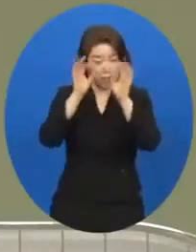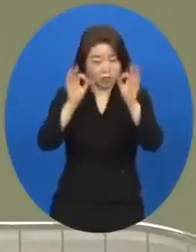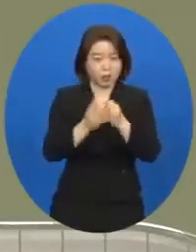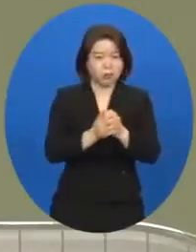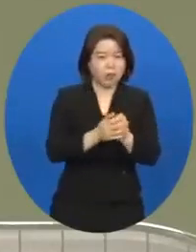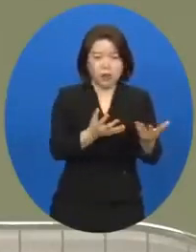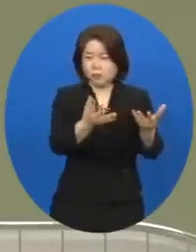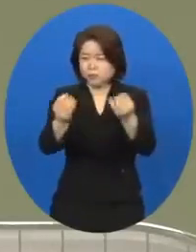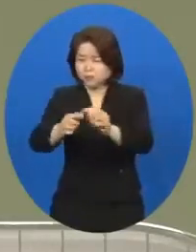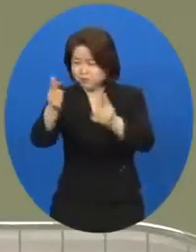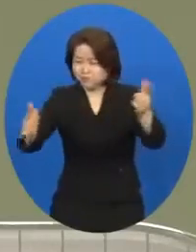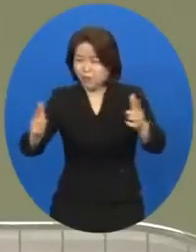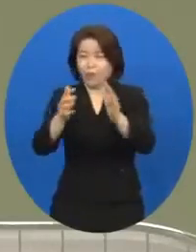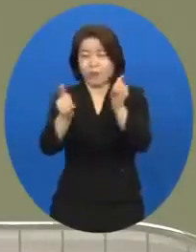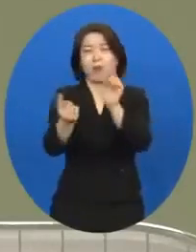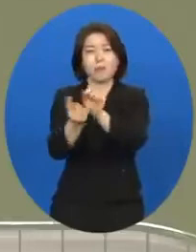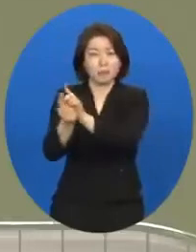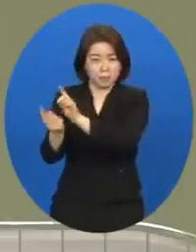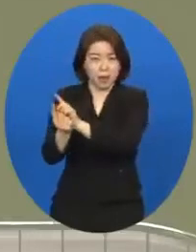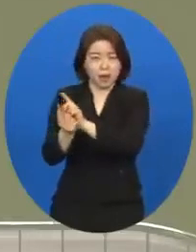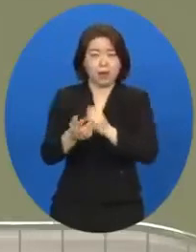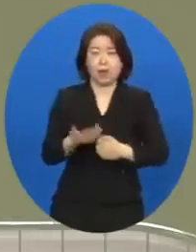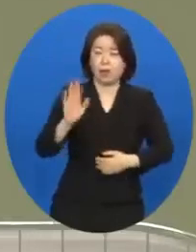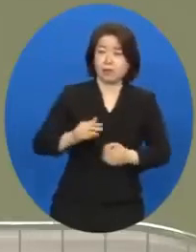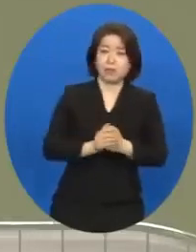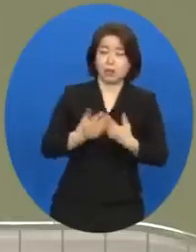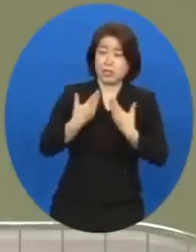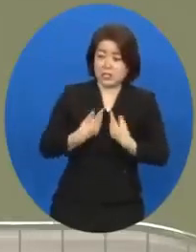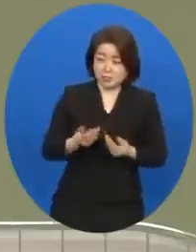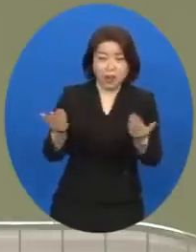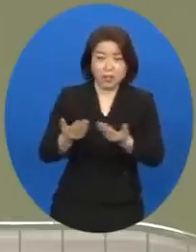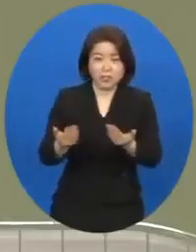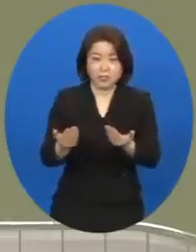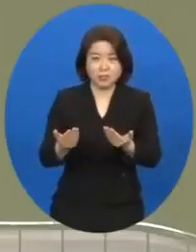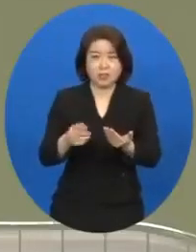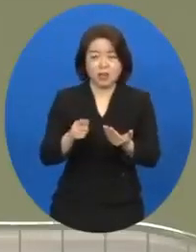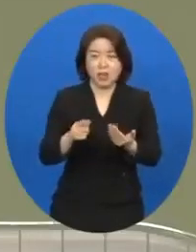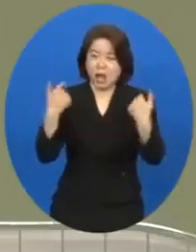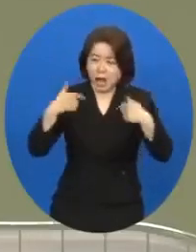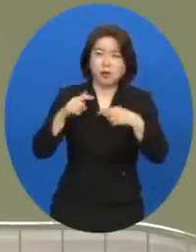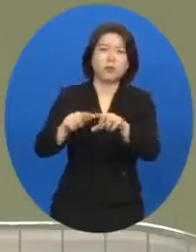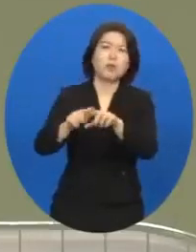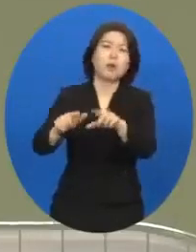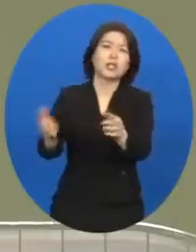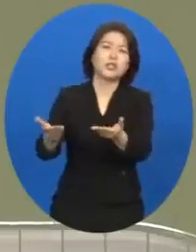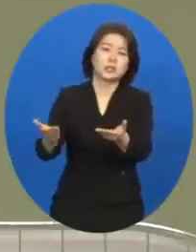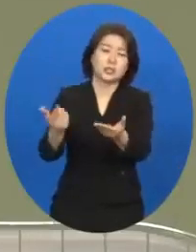별의별 사람을 다 만나게 되는데 실망하는 일이야. 그건 뭐 늘상 있는